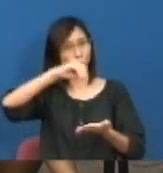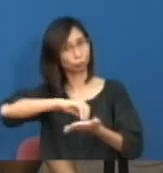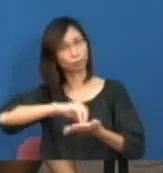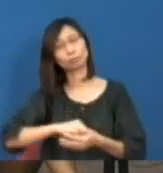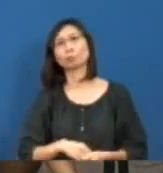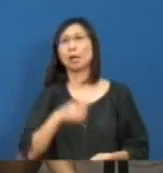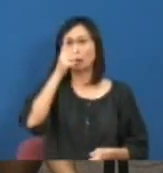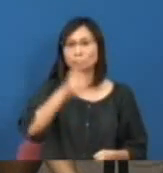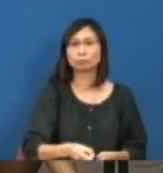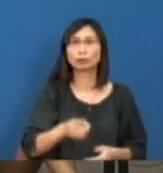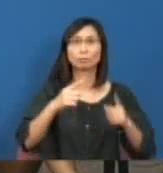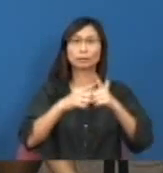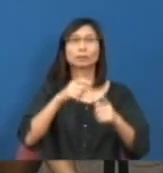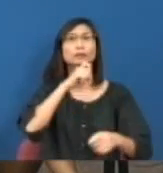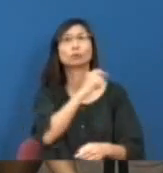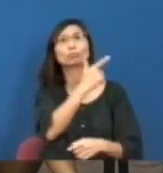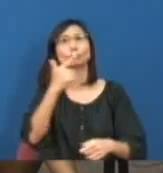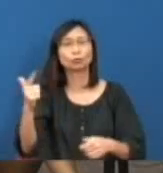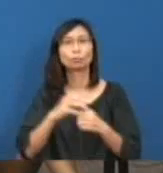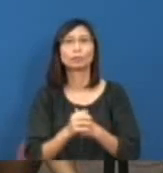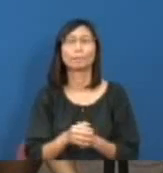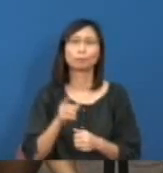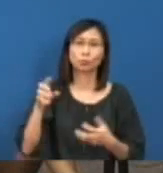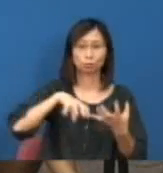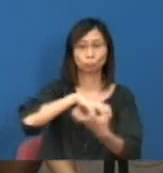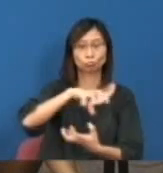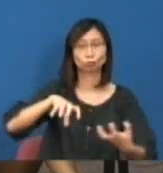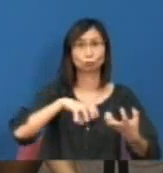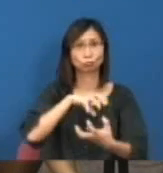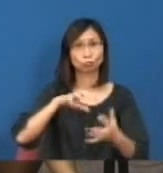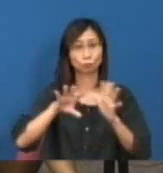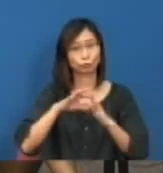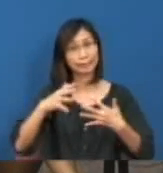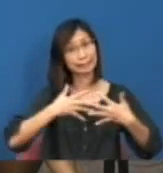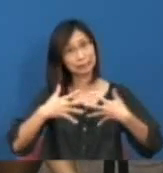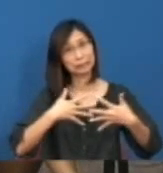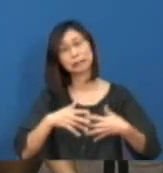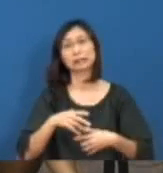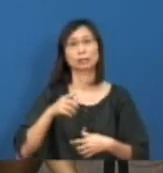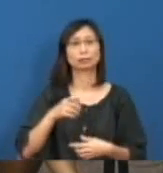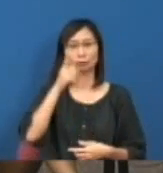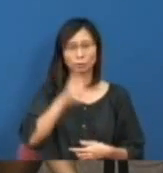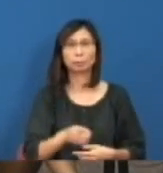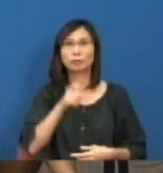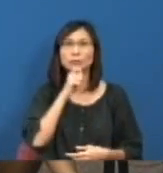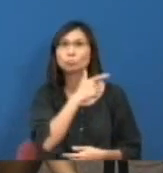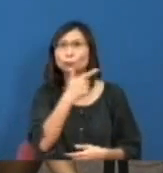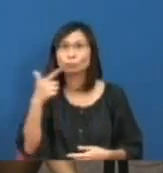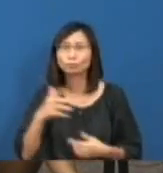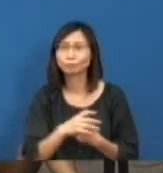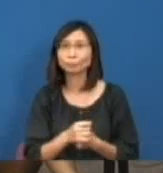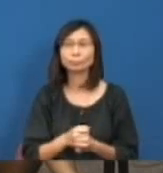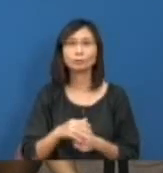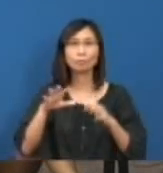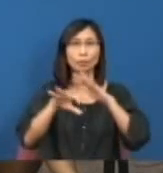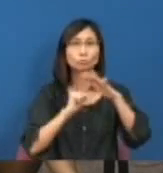即係好簡單，嗰個蘇聯都唔止百幾人啦。嗱，佢自己係識講嘅，就係話，哦，嗰個蘇聯之後咧捉咗人，但係嗰人